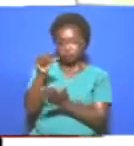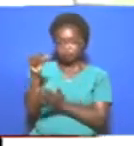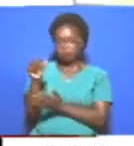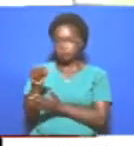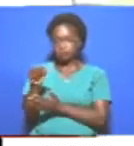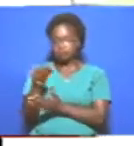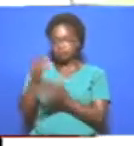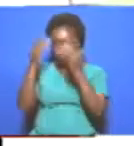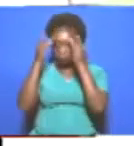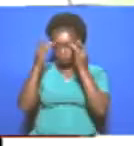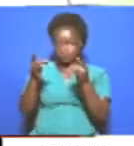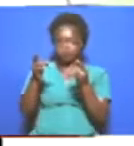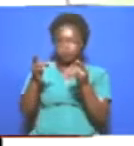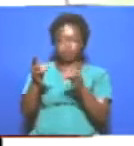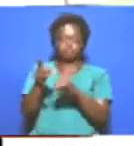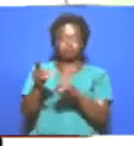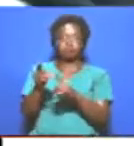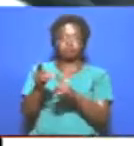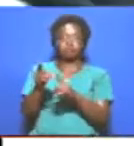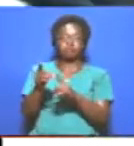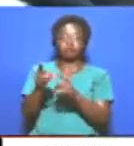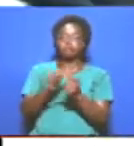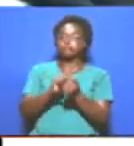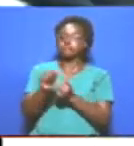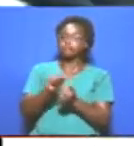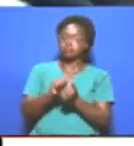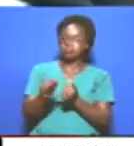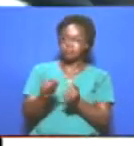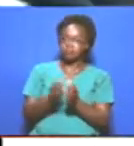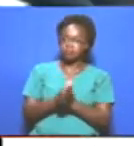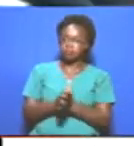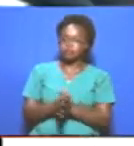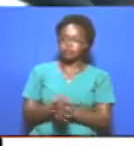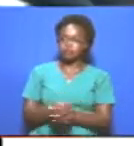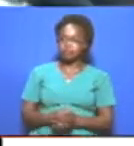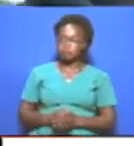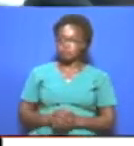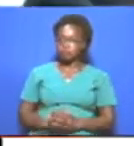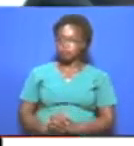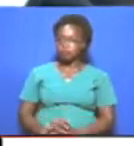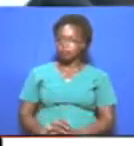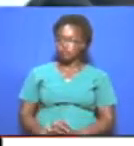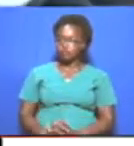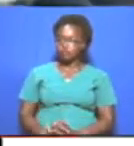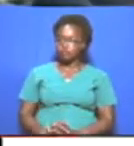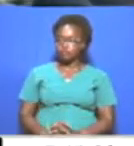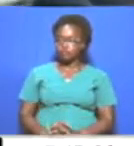Uamuzi utatolewa siku ya Ijumaa. Sarafina Robi nikiripotia Darubini.